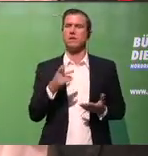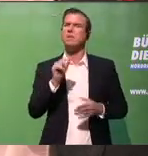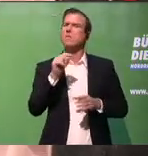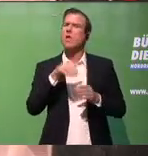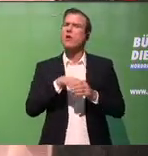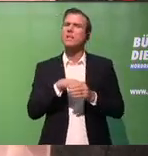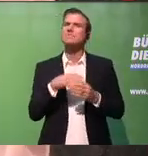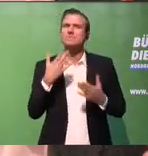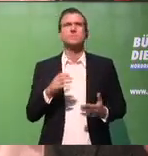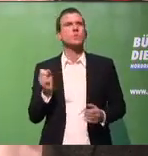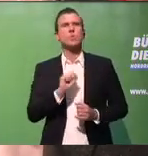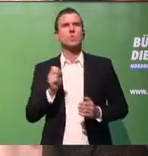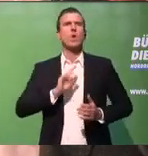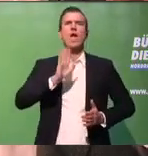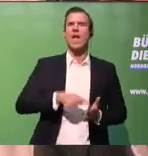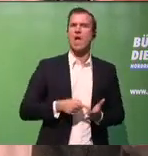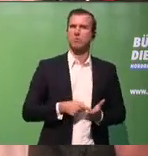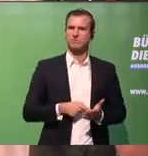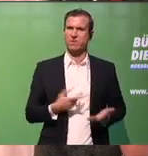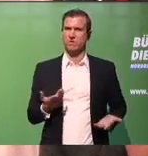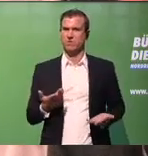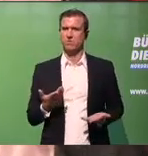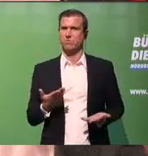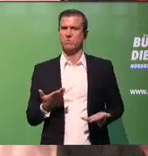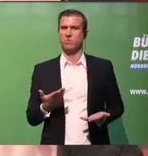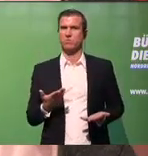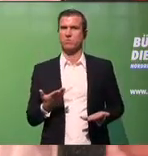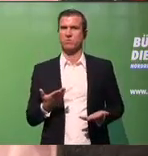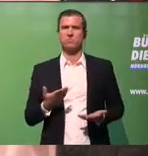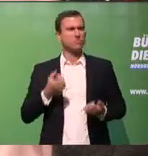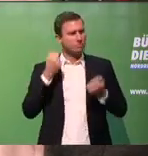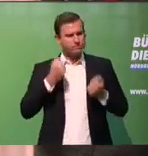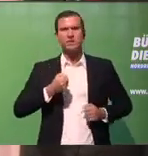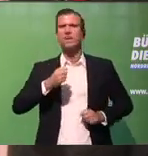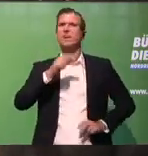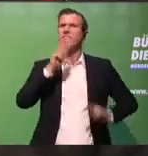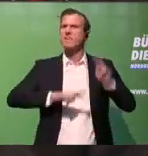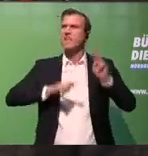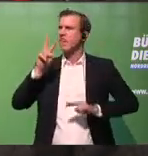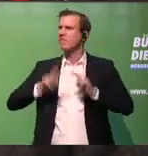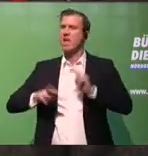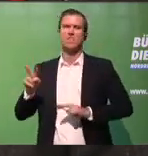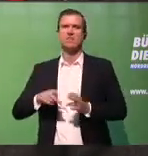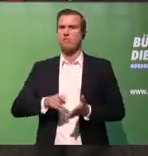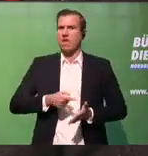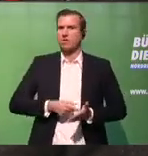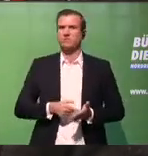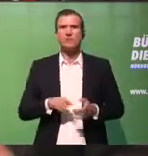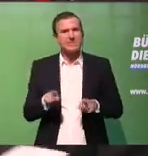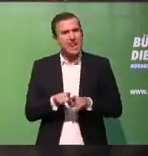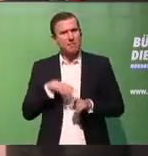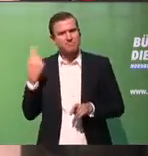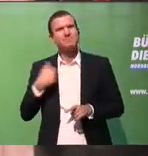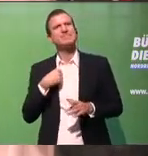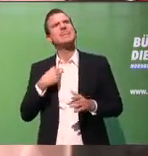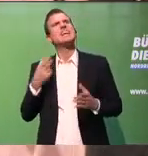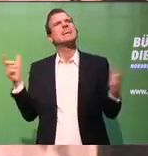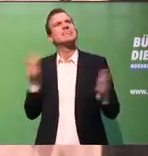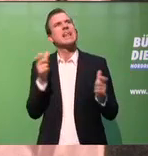die Herausforderungen sind ebenso vielfältig wie die von uns angestrebte